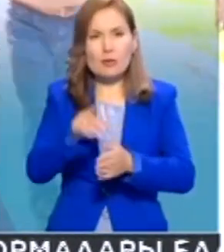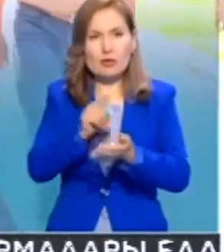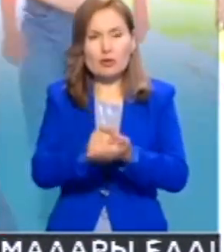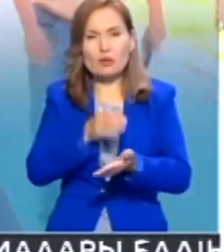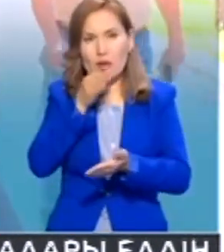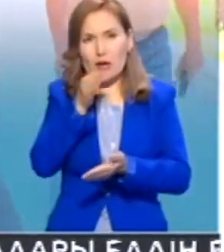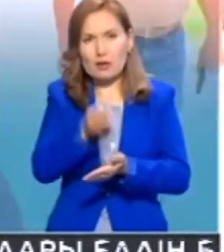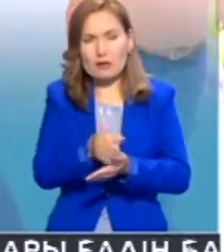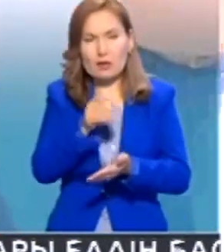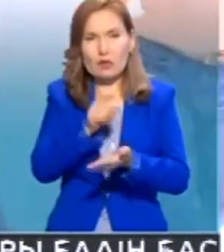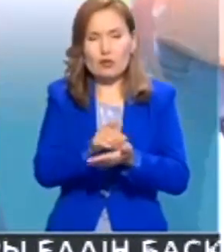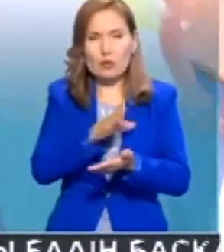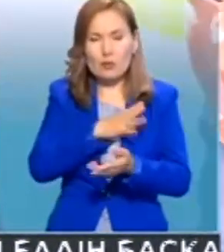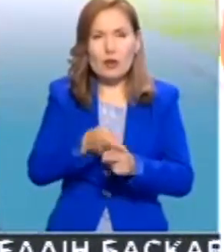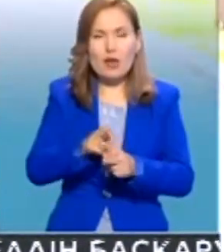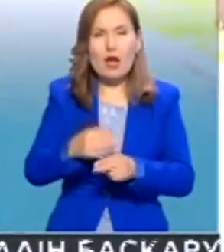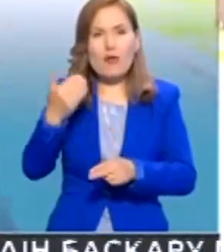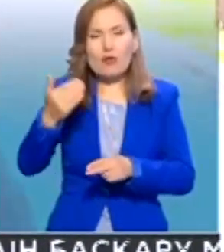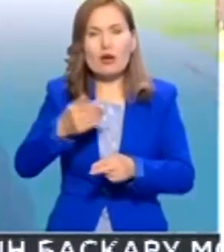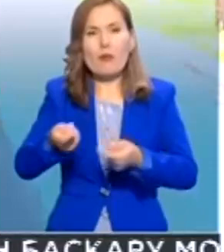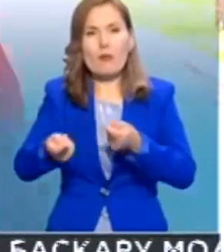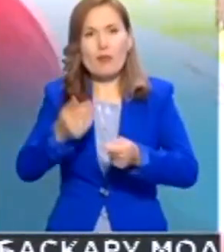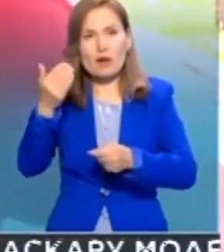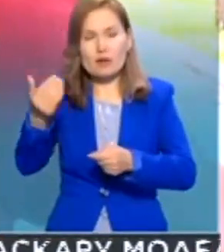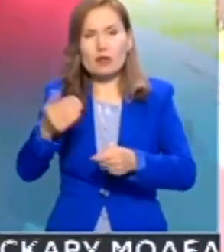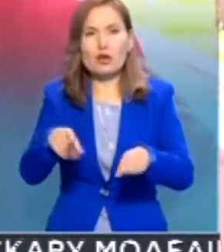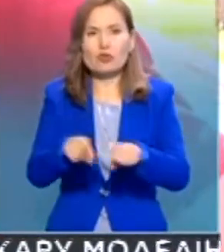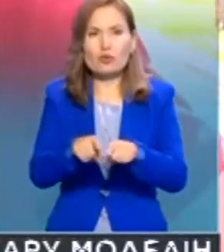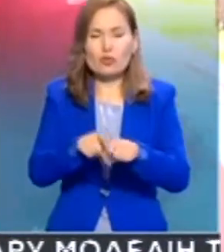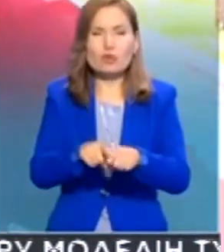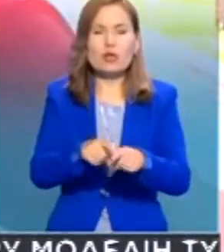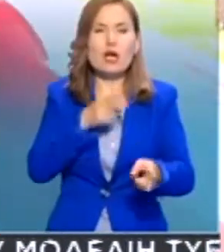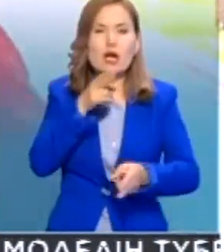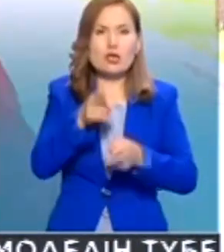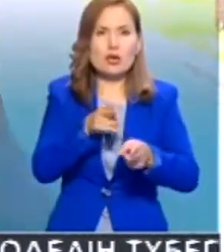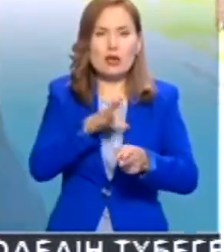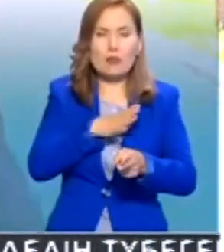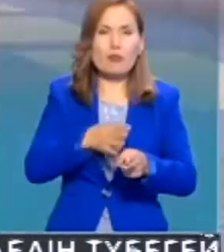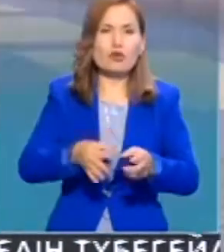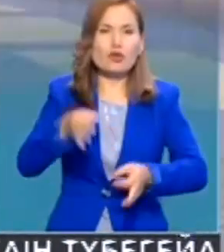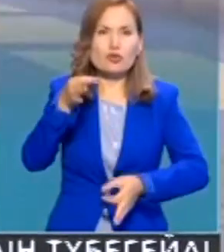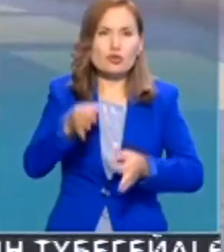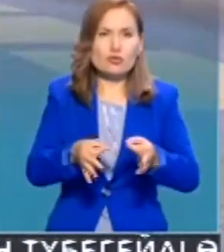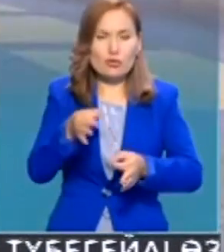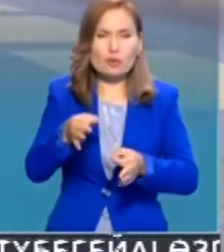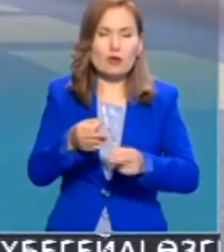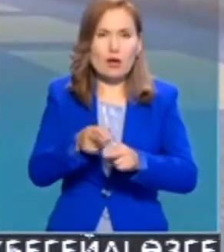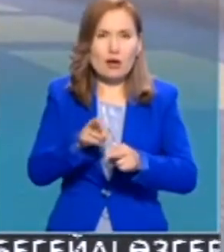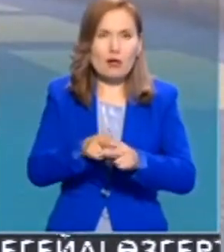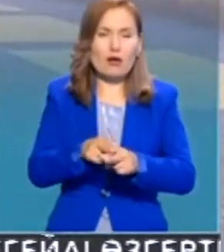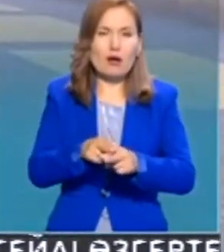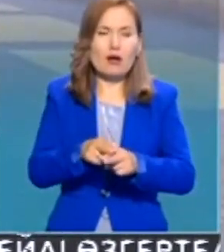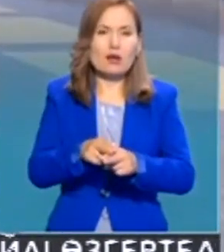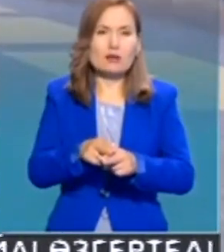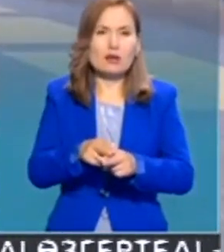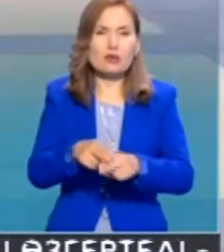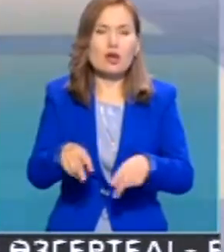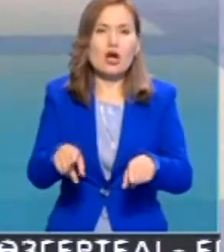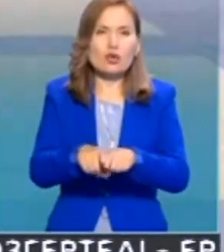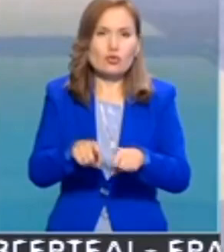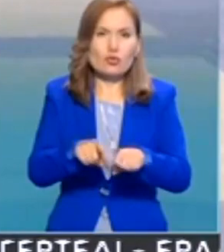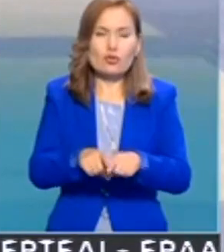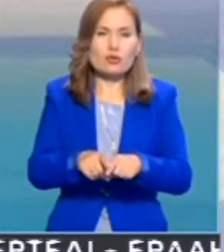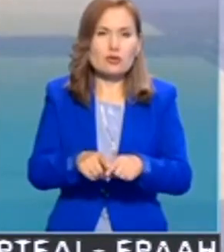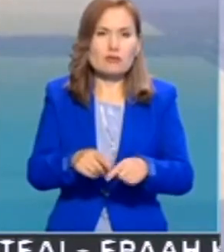шығарып береді дейді. Олардың бастықтарына барсақ, айтады, біз сотқа барыңыз дейді. Елорда тұрғыны Ара Ержан да